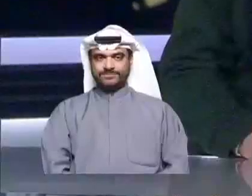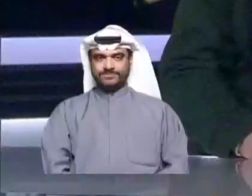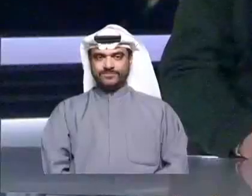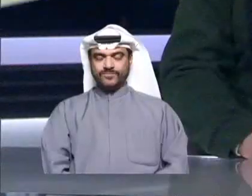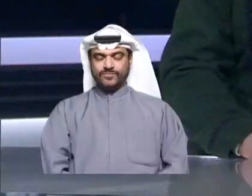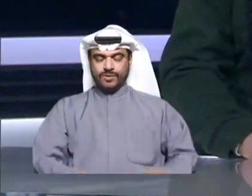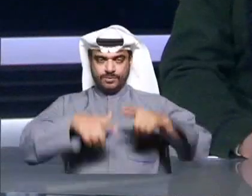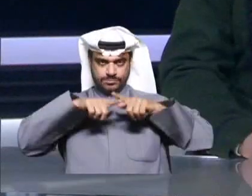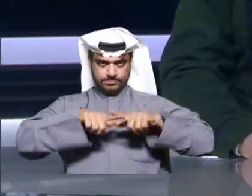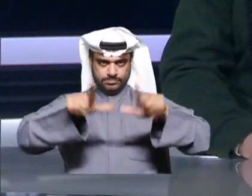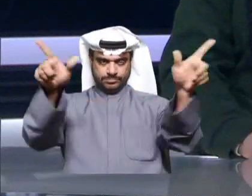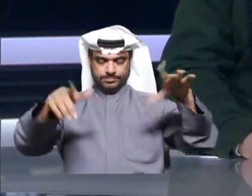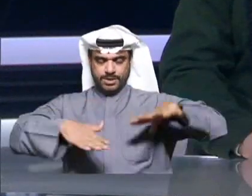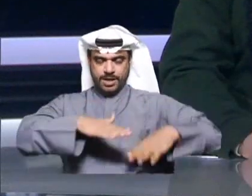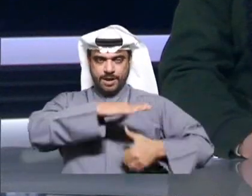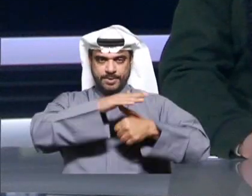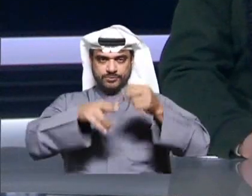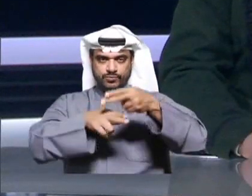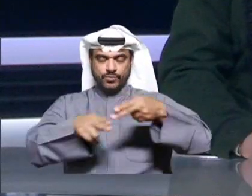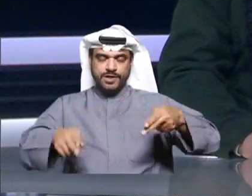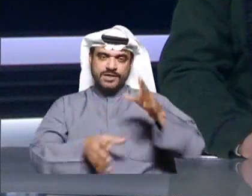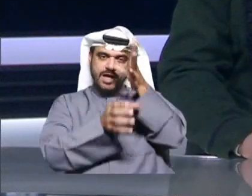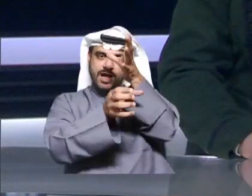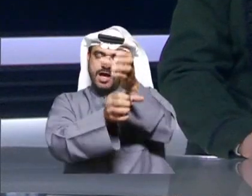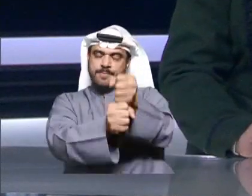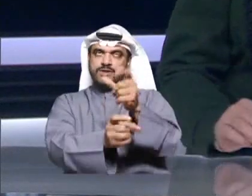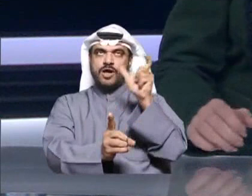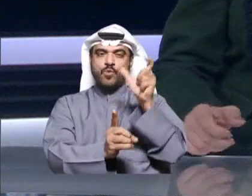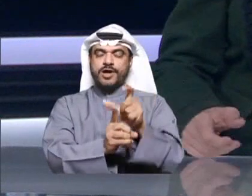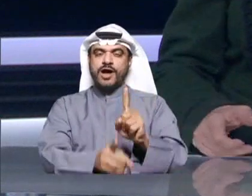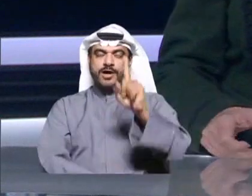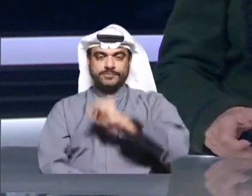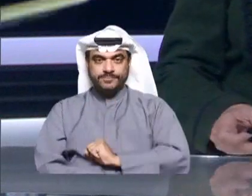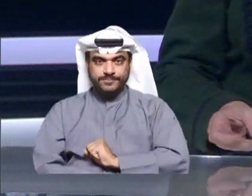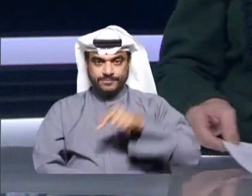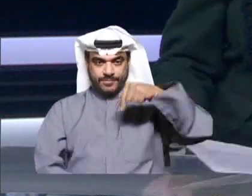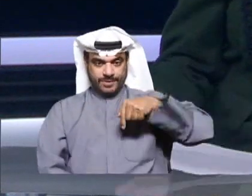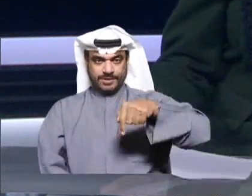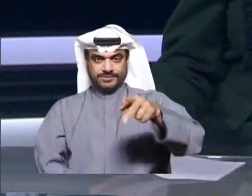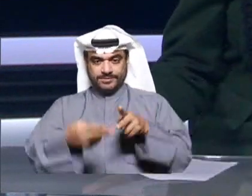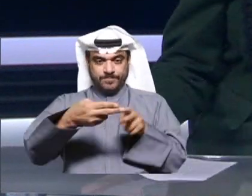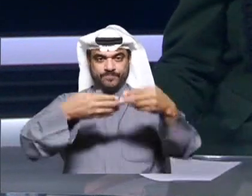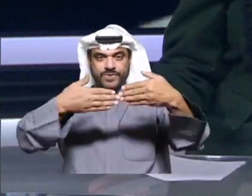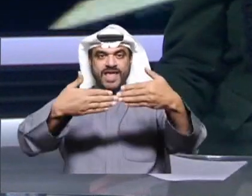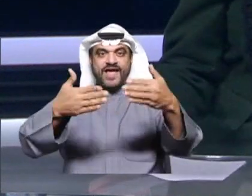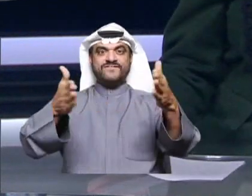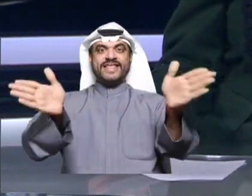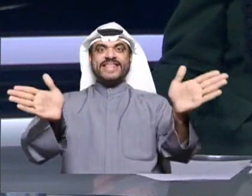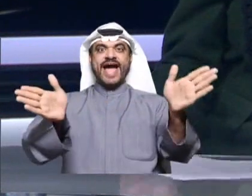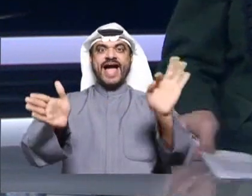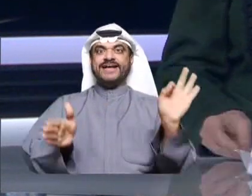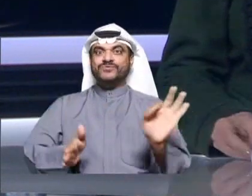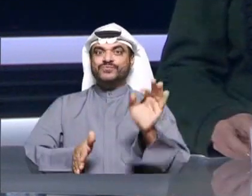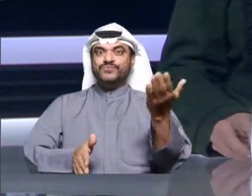النطق السامي لحضرة صاحب السمو أمير البلاد الشيخ صباح الأحمد الجابر الصباح حفظه الله ورعاه خلال افتتاح دور الانعقاد